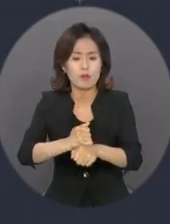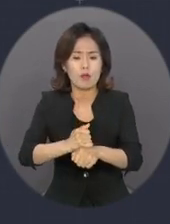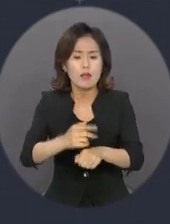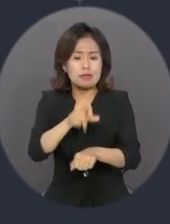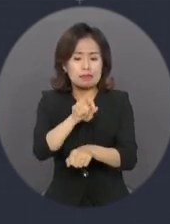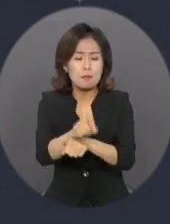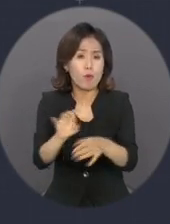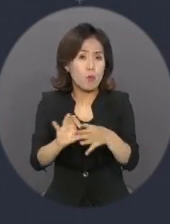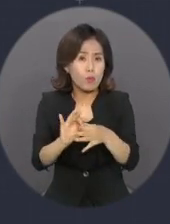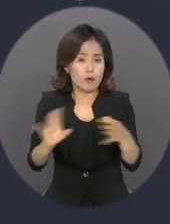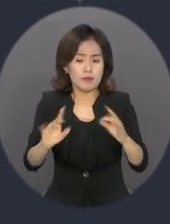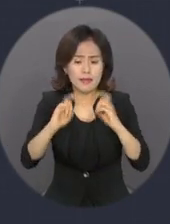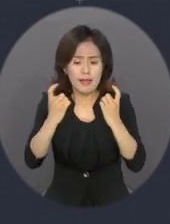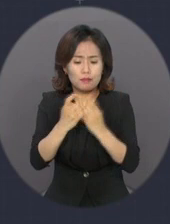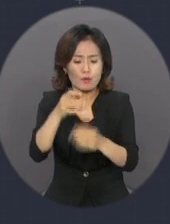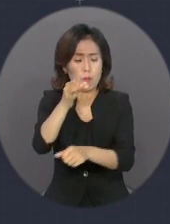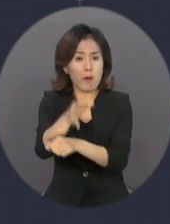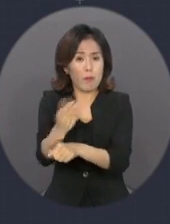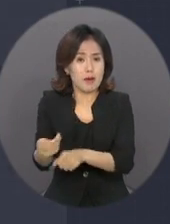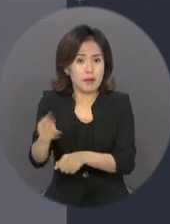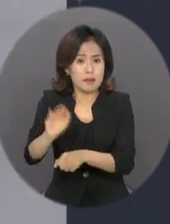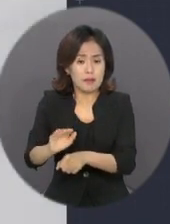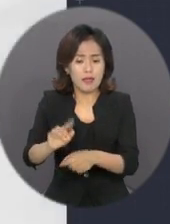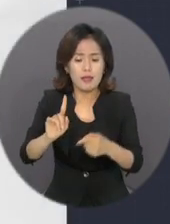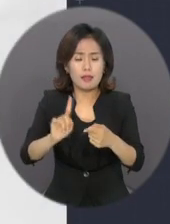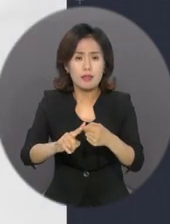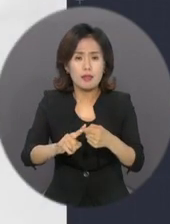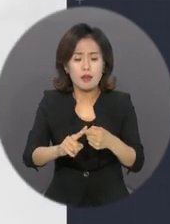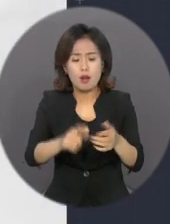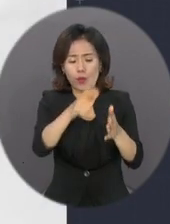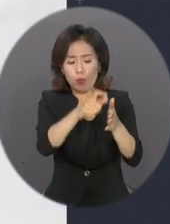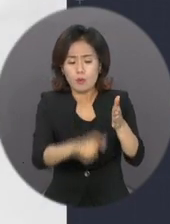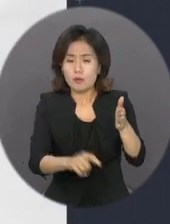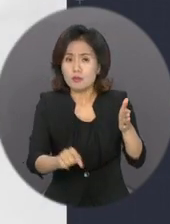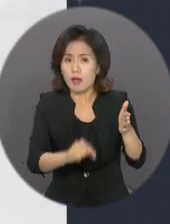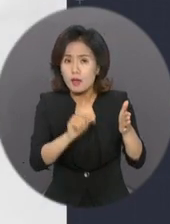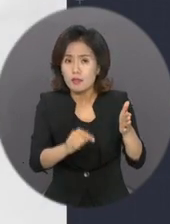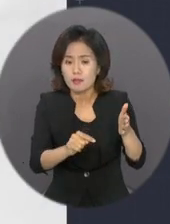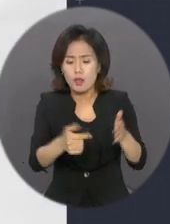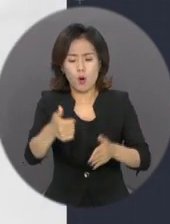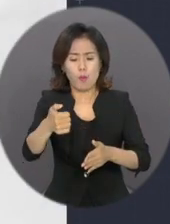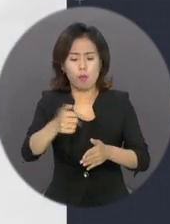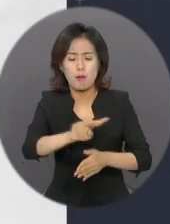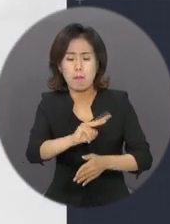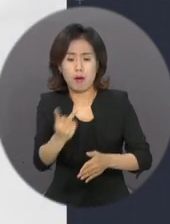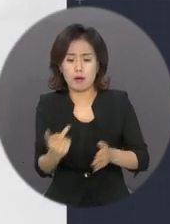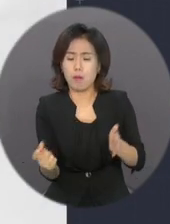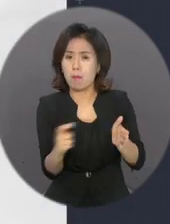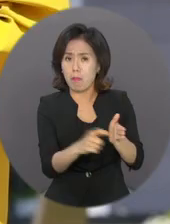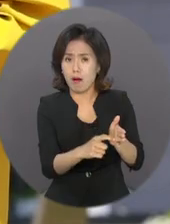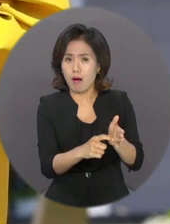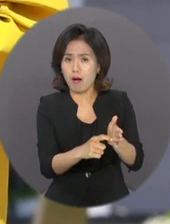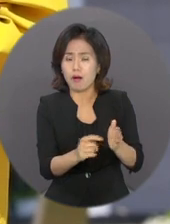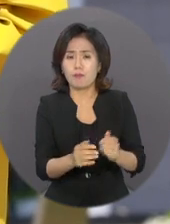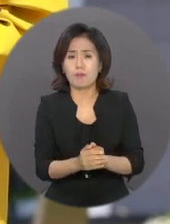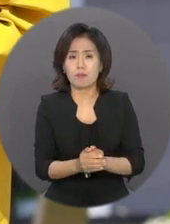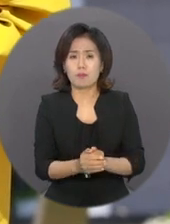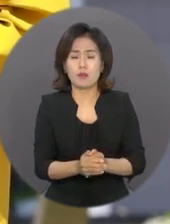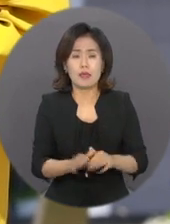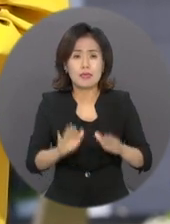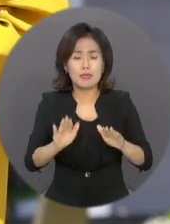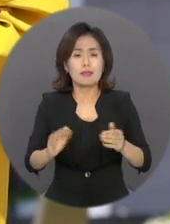무관한 사적 물품이 구매되더라도 구매대행에서 생산되는 견적서에는 볼펜 등으로 뒤바뀌는 구조